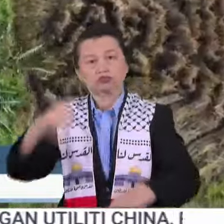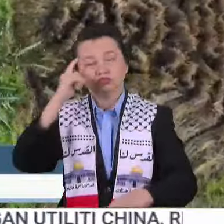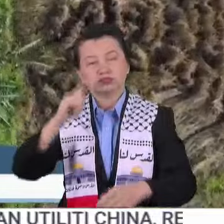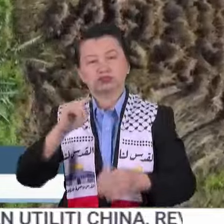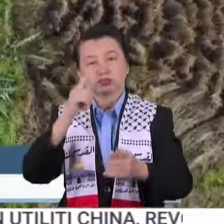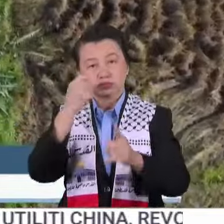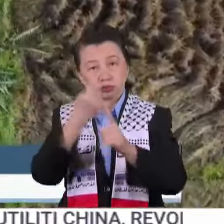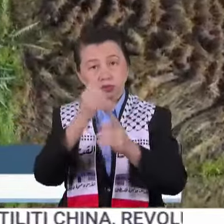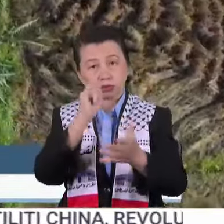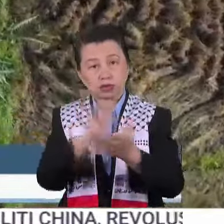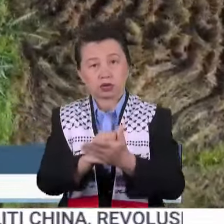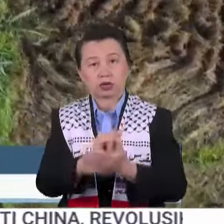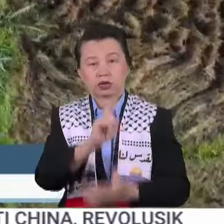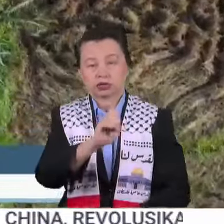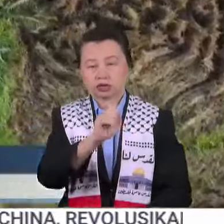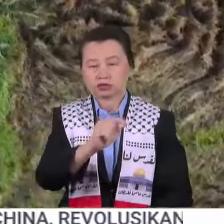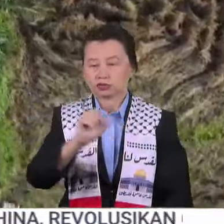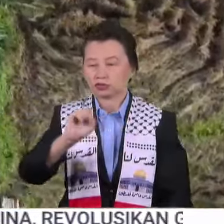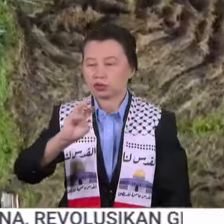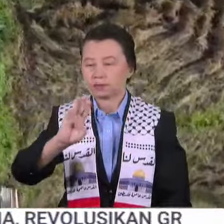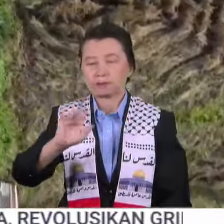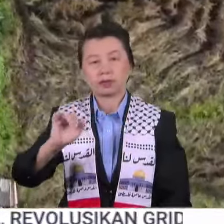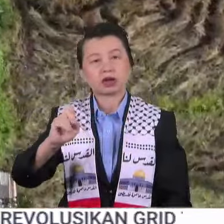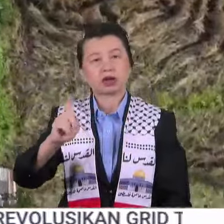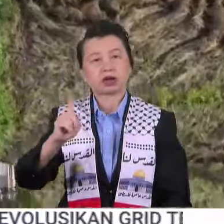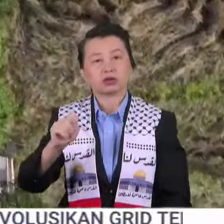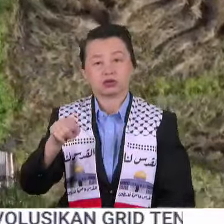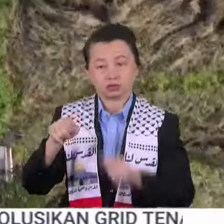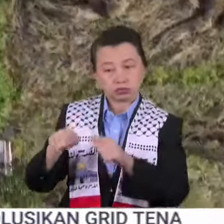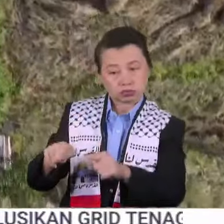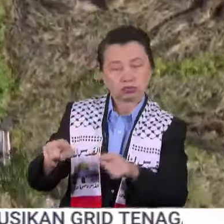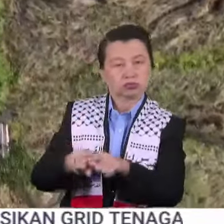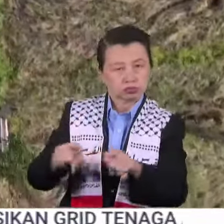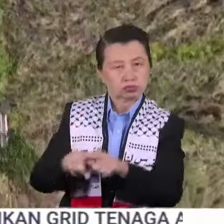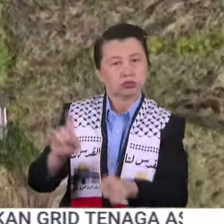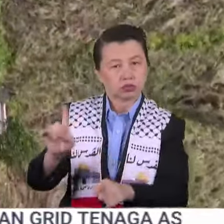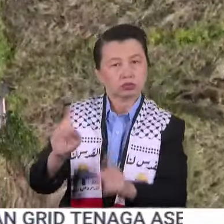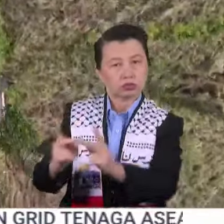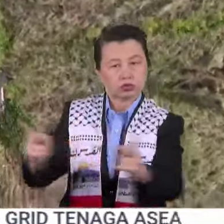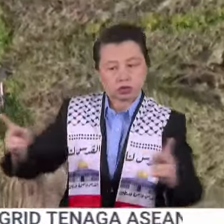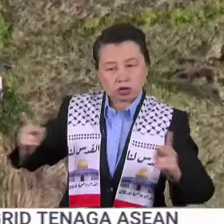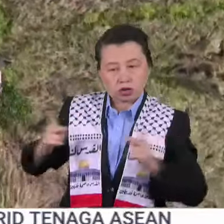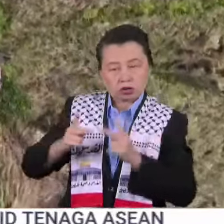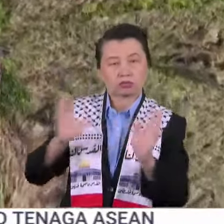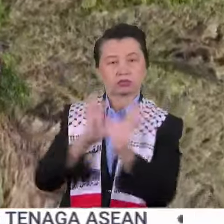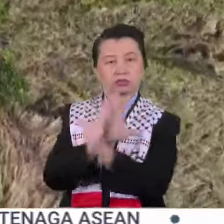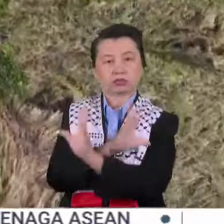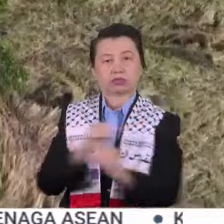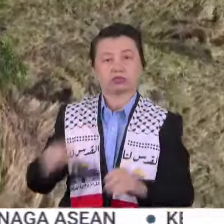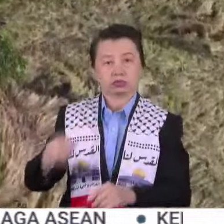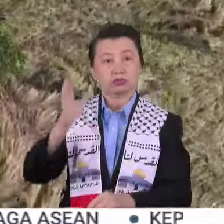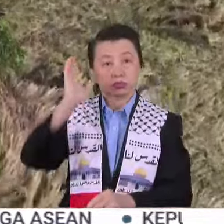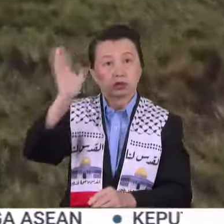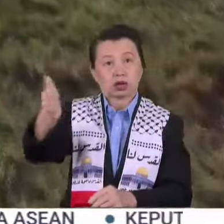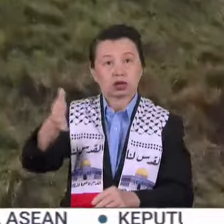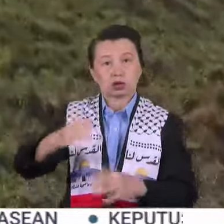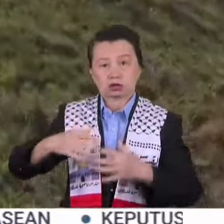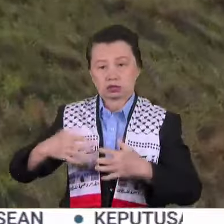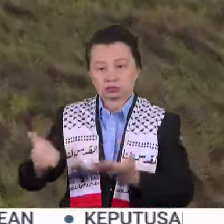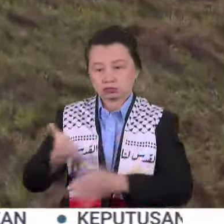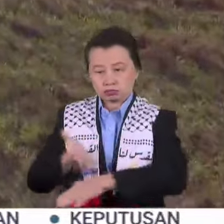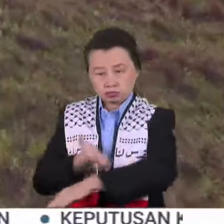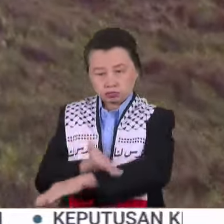untuk tujuan itu, Tanjung Sebekut di Sepauh telah disyorkan sebagai salah satu kawasan di Sarawak yang bakal